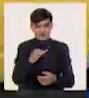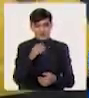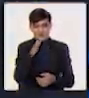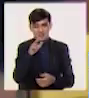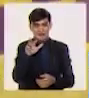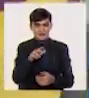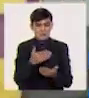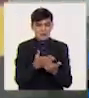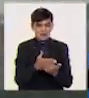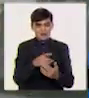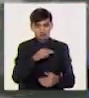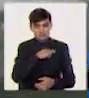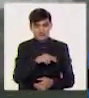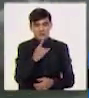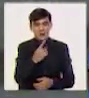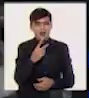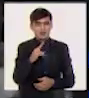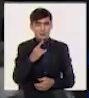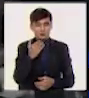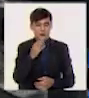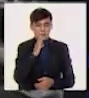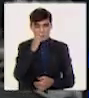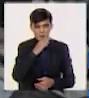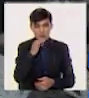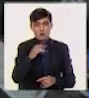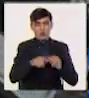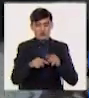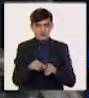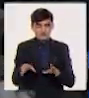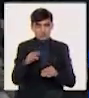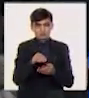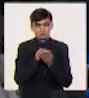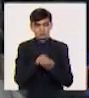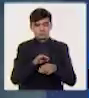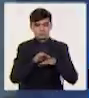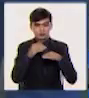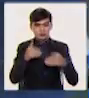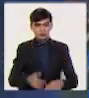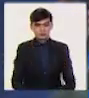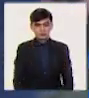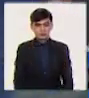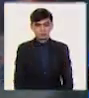3-4 шамасында көз жұмған екі бүлдіршінді ата-анасы мен туыстары жер қойнына тапсырды.